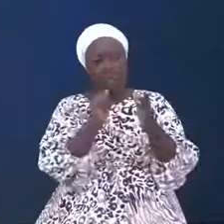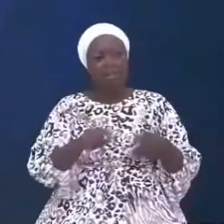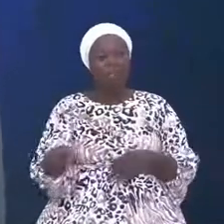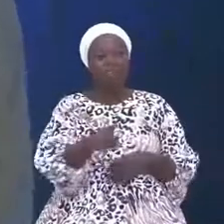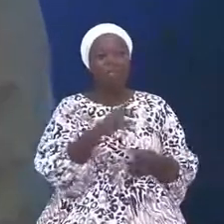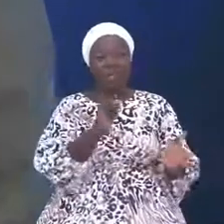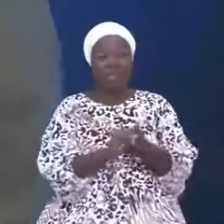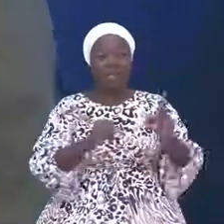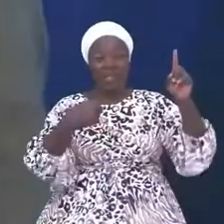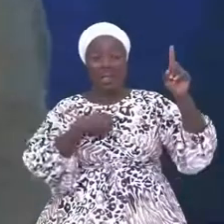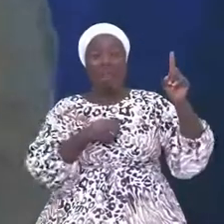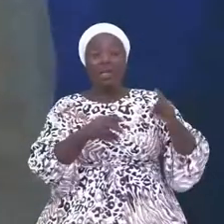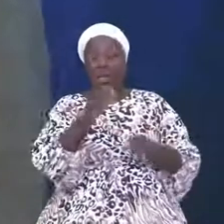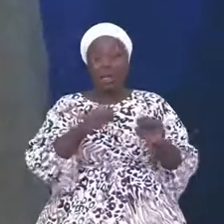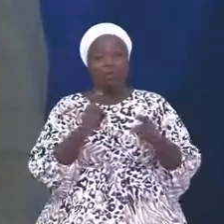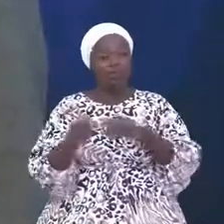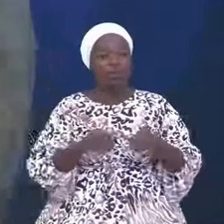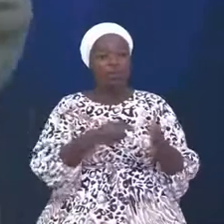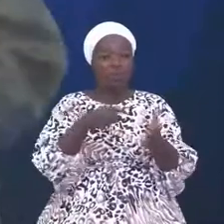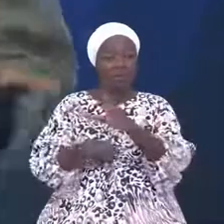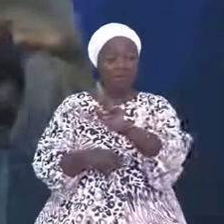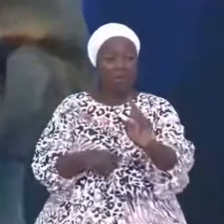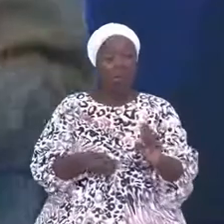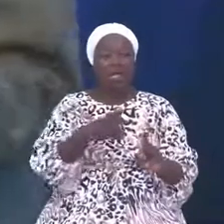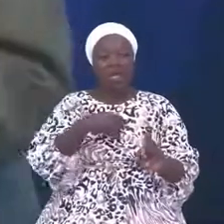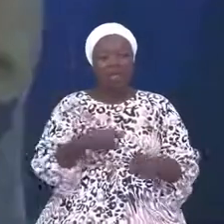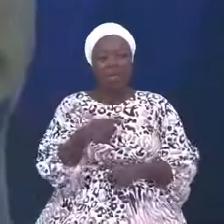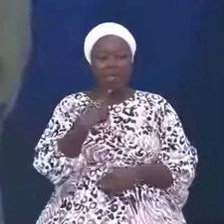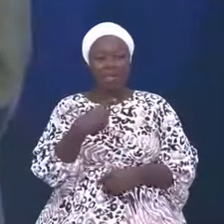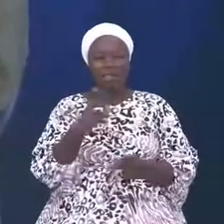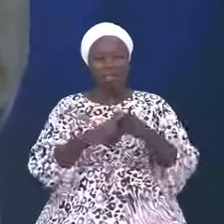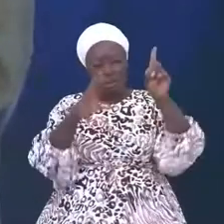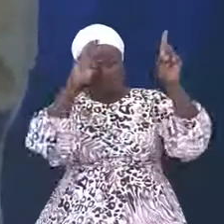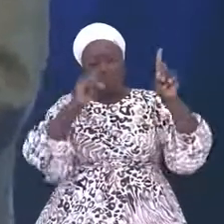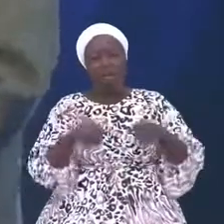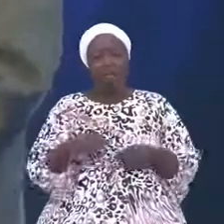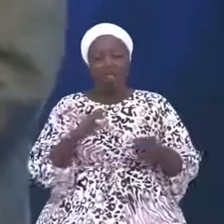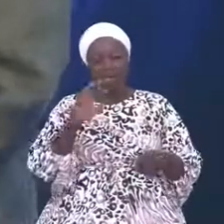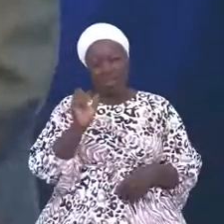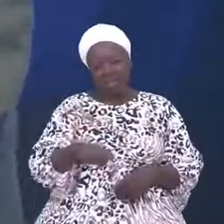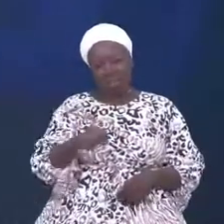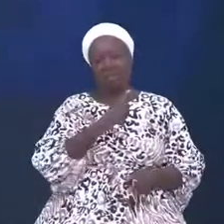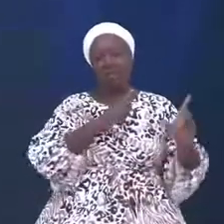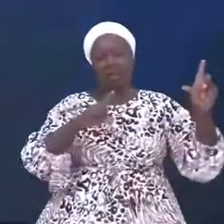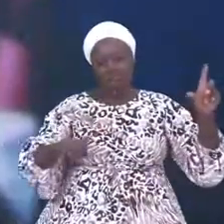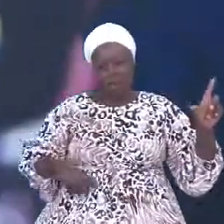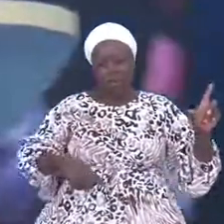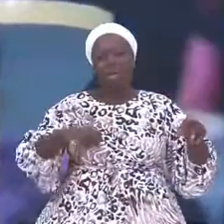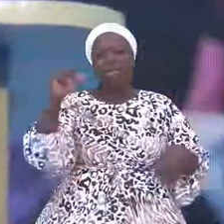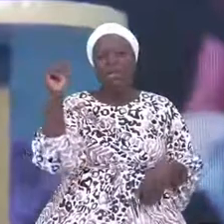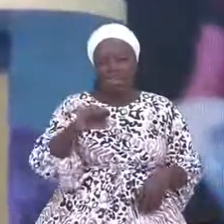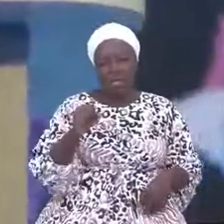Et Jésus leur dit, croyez-vous que je puisse faire cela? Oui,